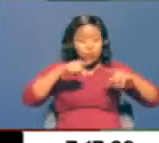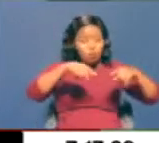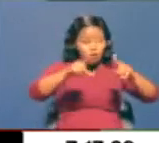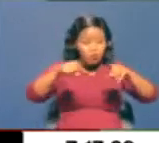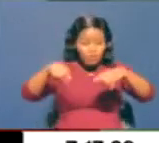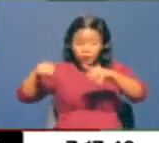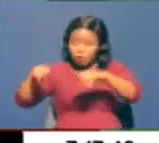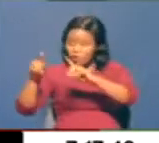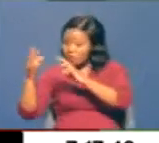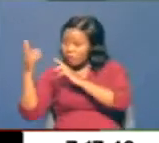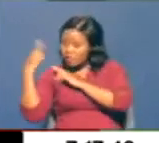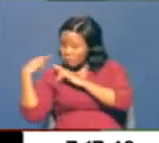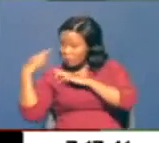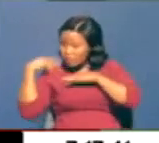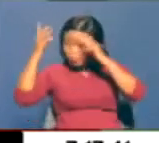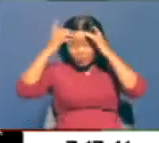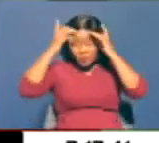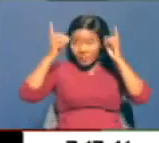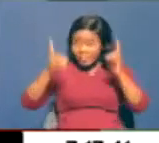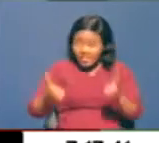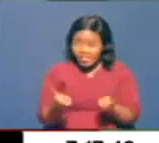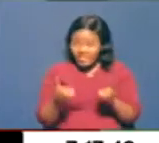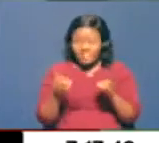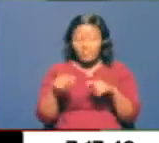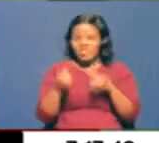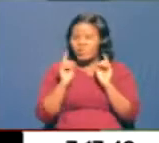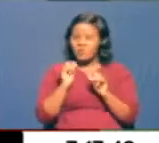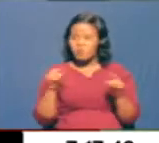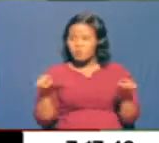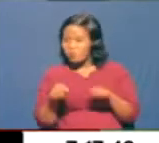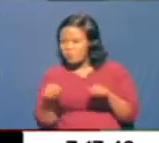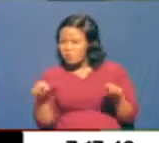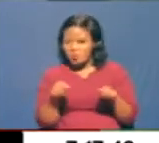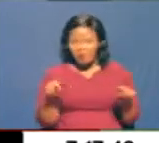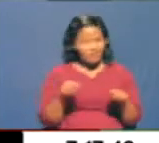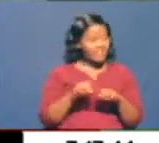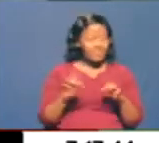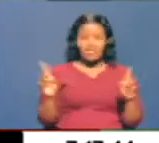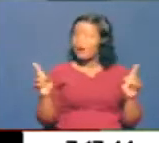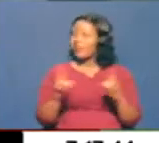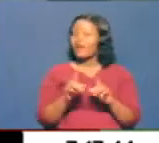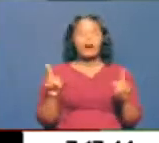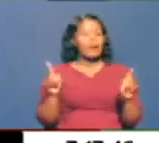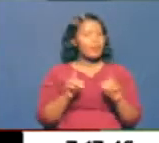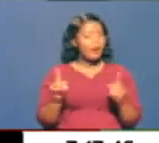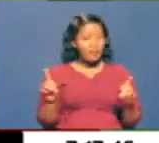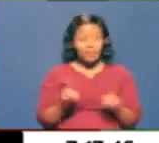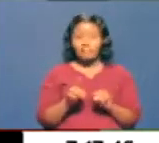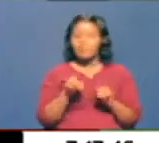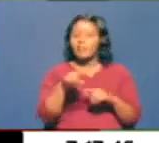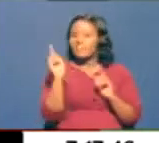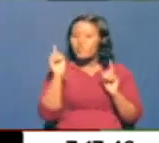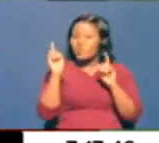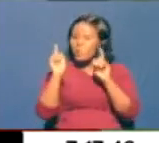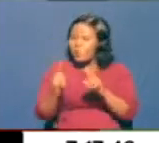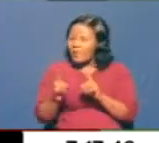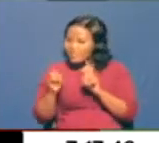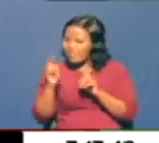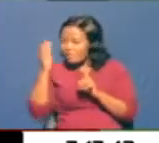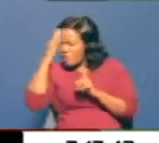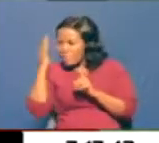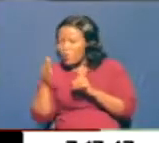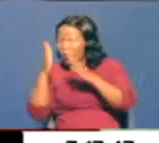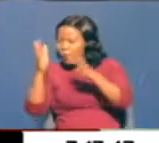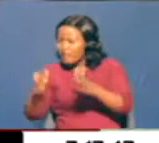mwisho. You don't have to be a friend of nobody. You don't have to know nobody. You only need to know